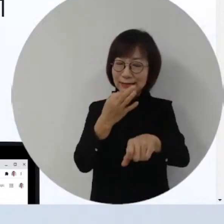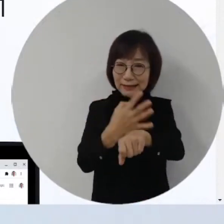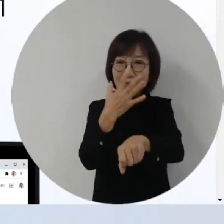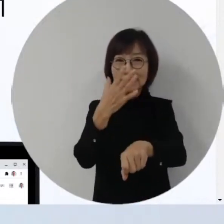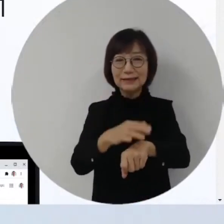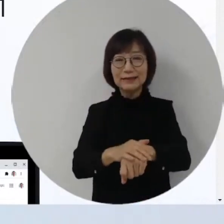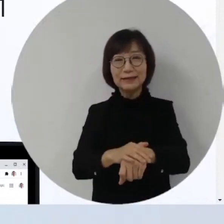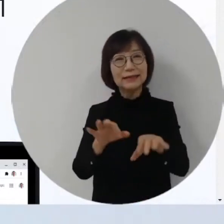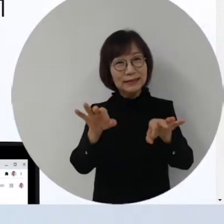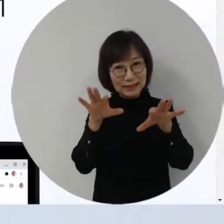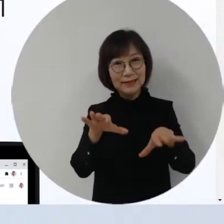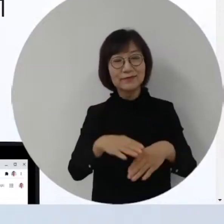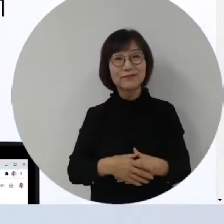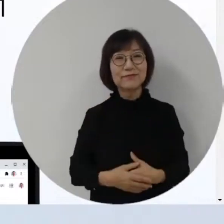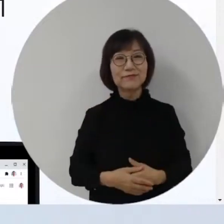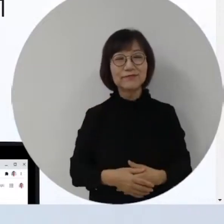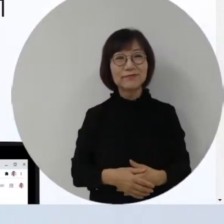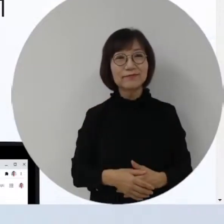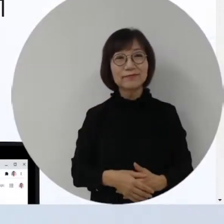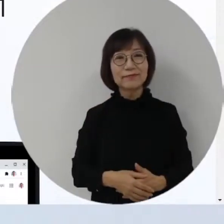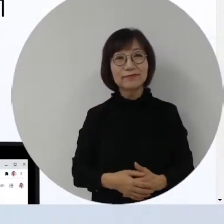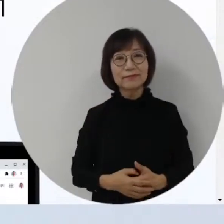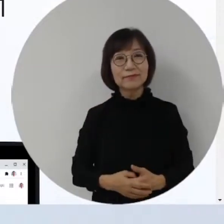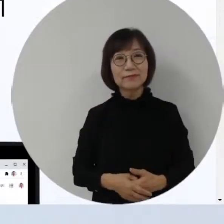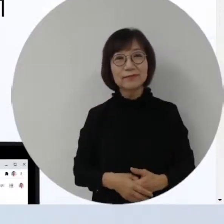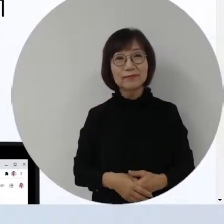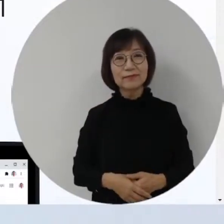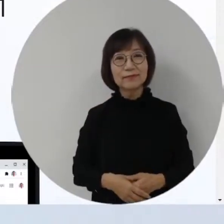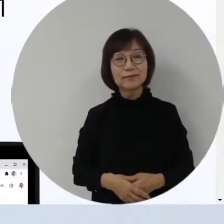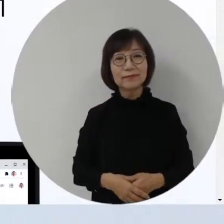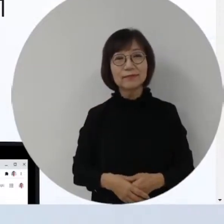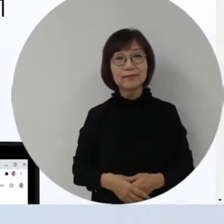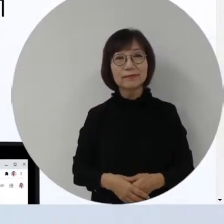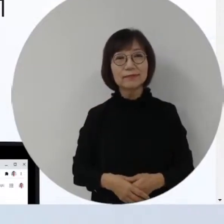크롬 다운로드 하시면은요.